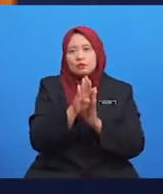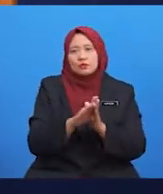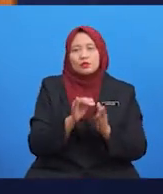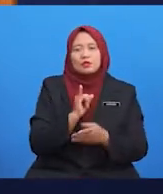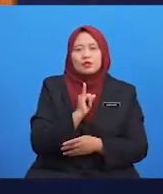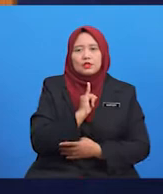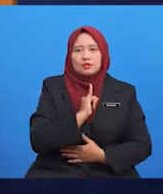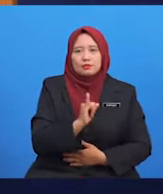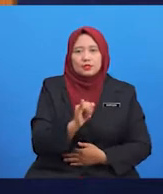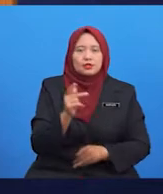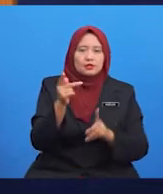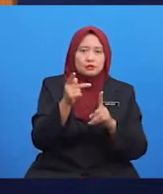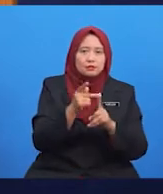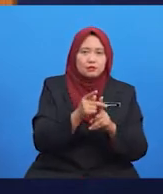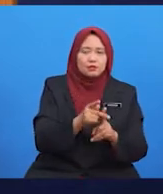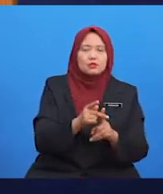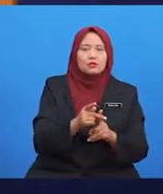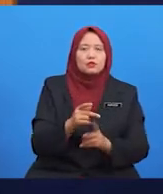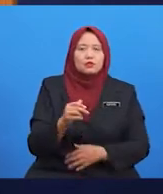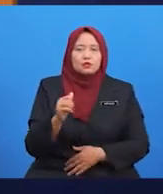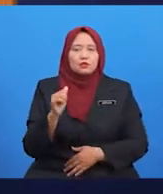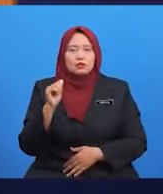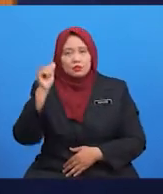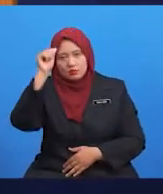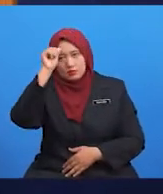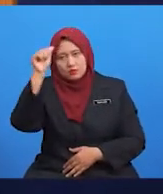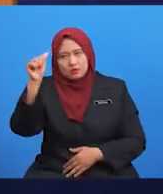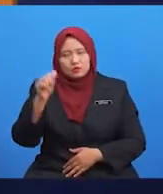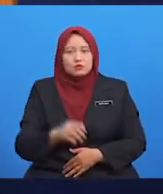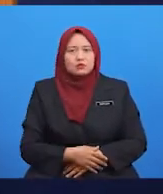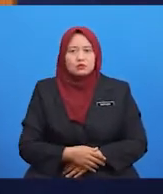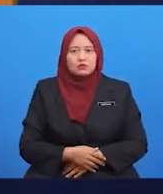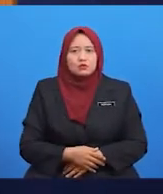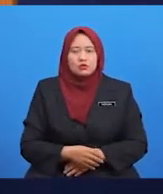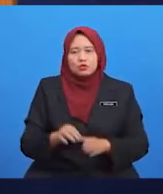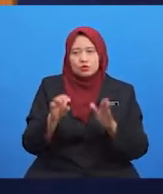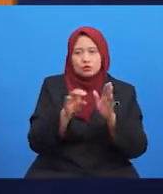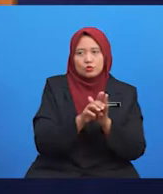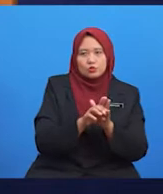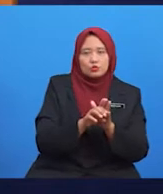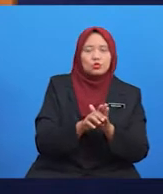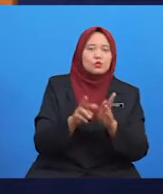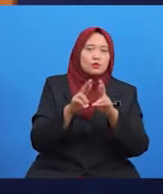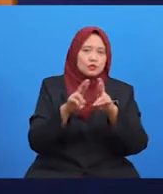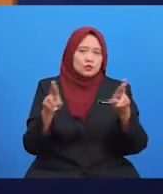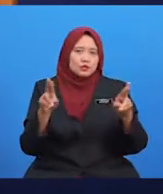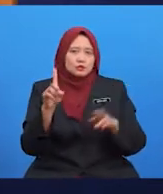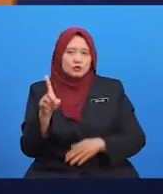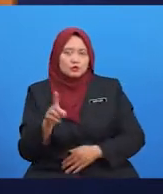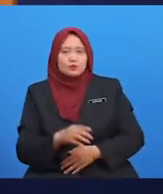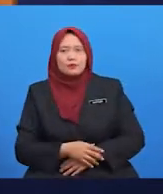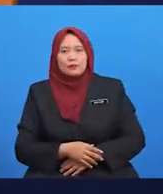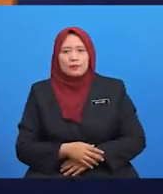Contohnya, pada rangkap ketiga, baris pertama dan baris kedua. Iaitu,